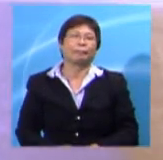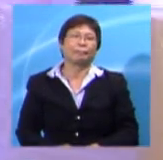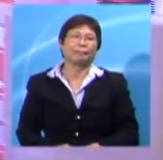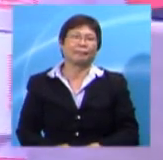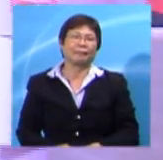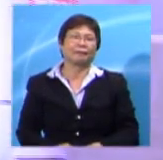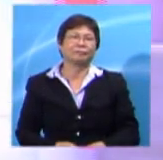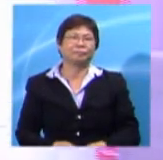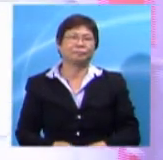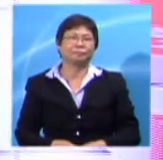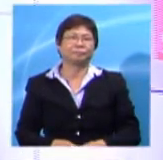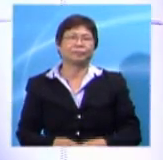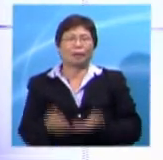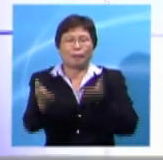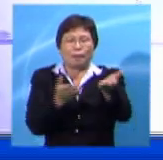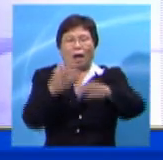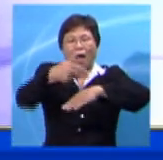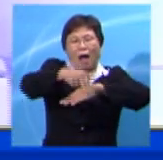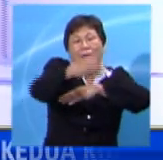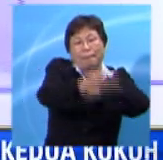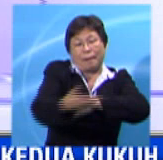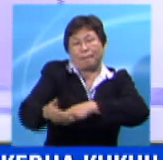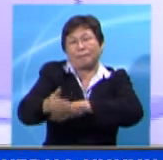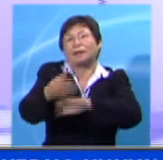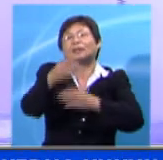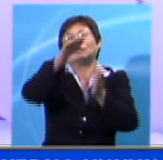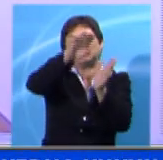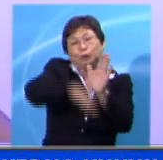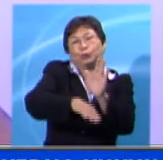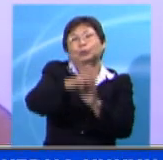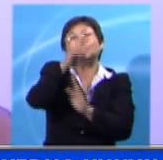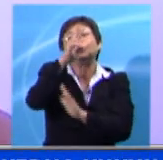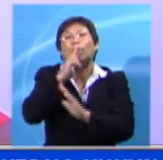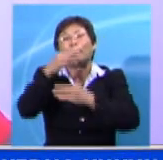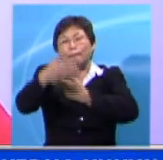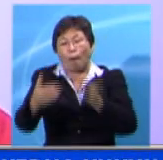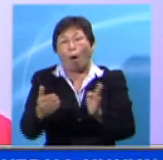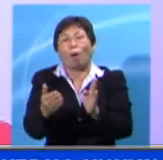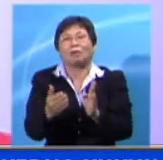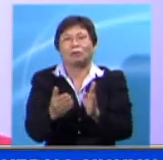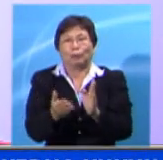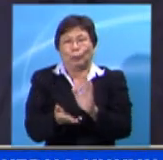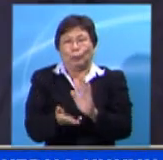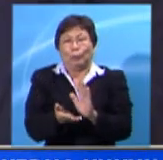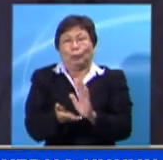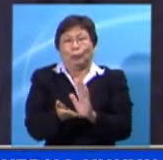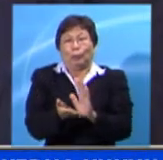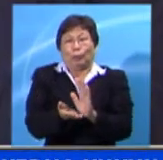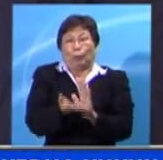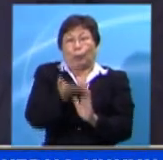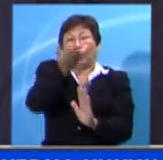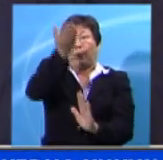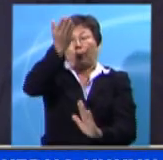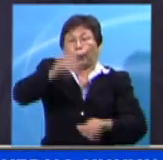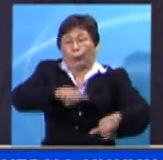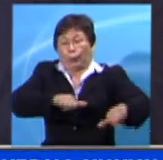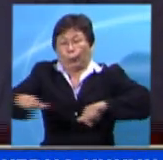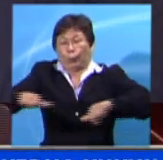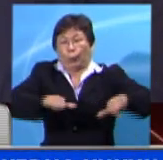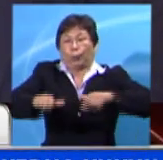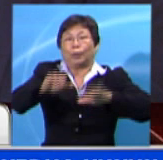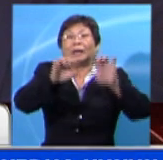ini perkhidmatan kuria tambang rendah rate box dijangka meningkatkan aktiviti edagang tempatan dengan